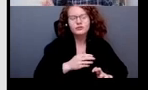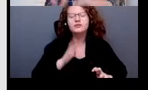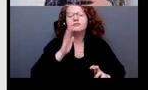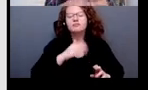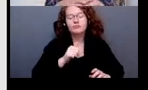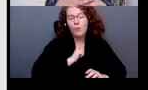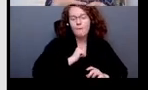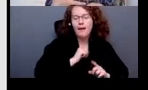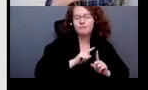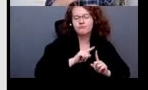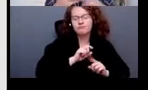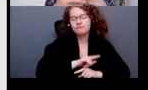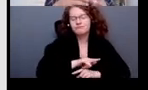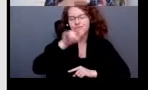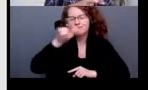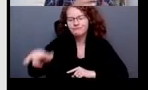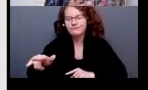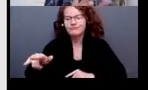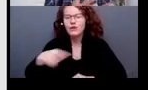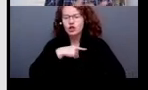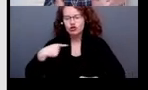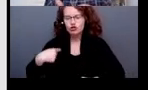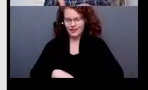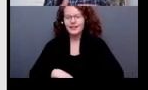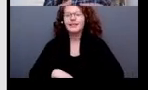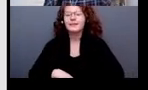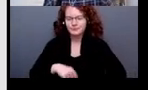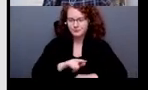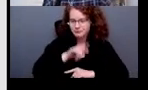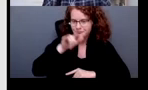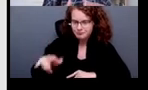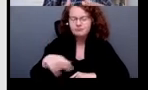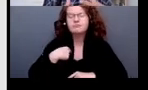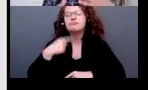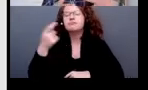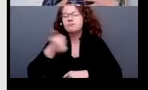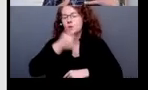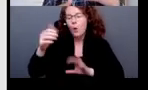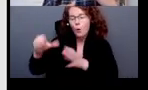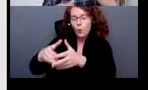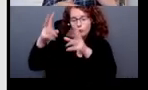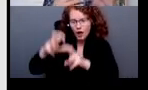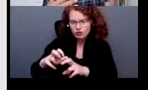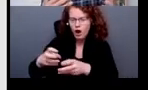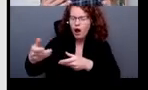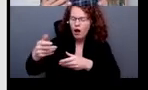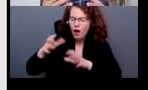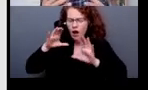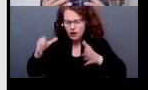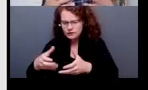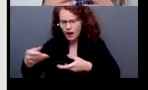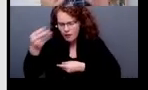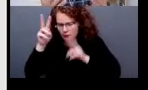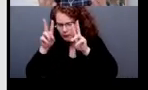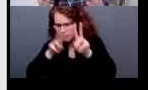en Chine pour explorer des questions périphériques avec un autre groupe de chercheurs, et nous avons également travaillé,